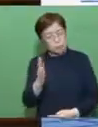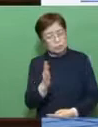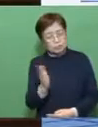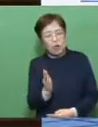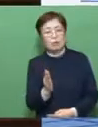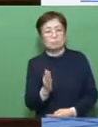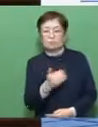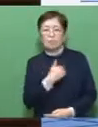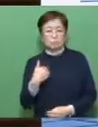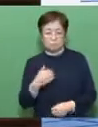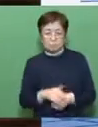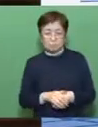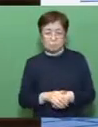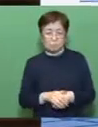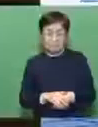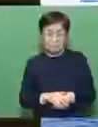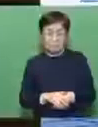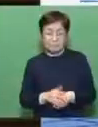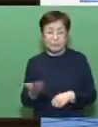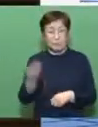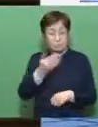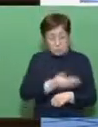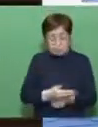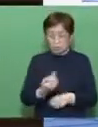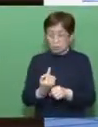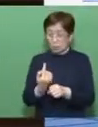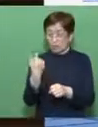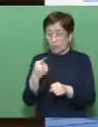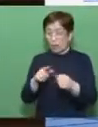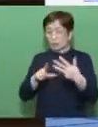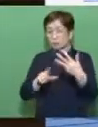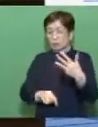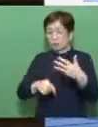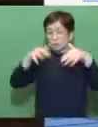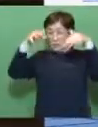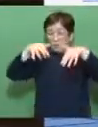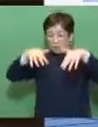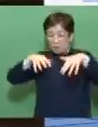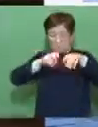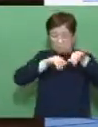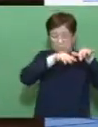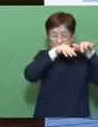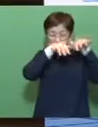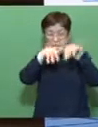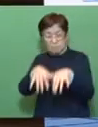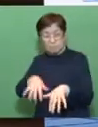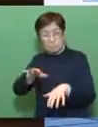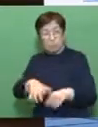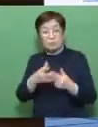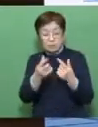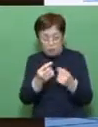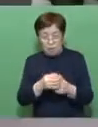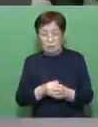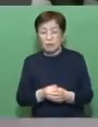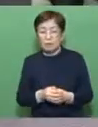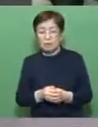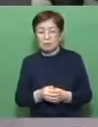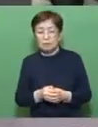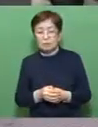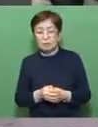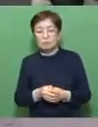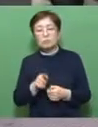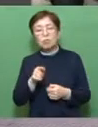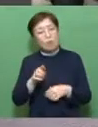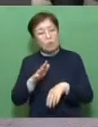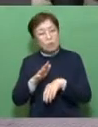は去年の8月のね大雨に伴いますはい大きな土砂災害が起きたですが基本